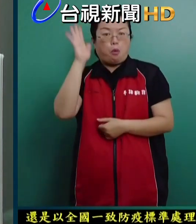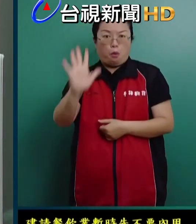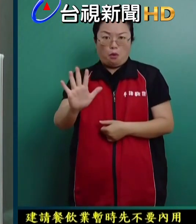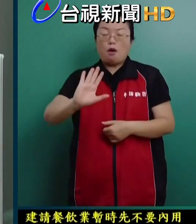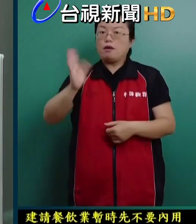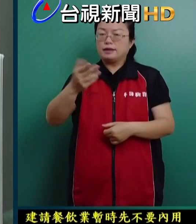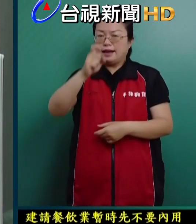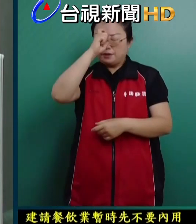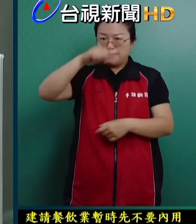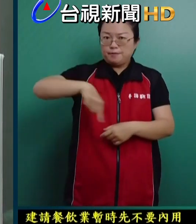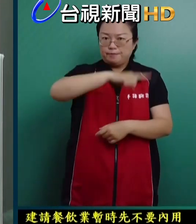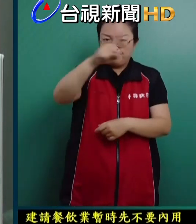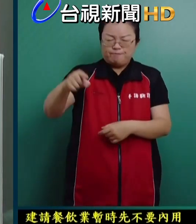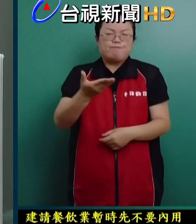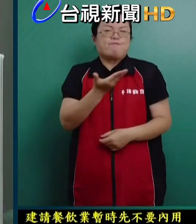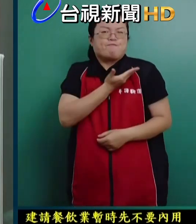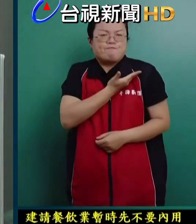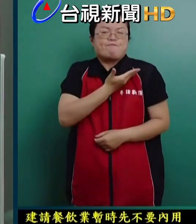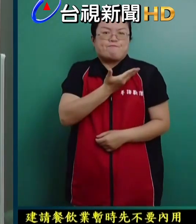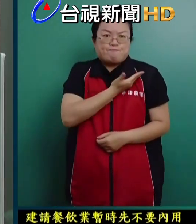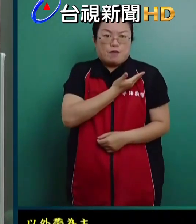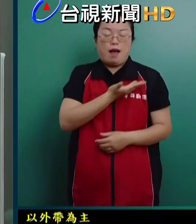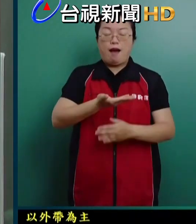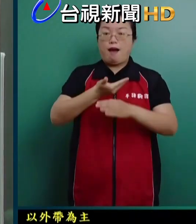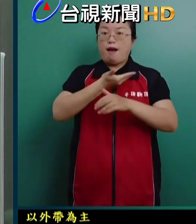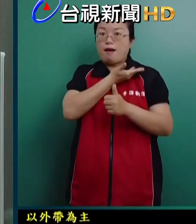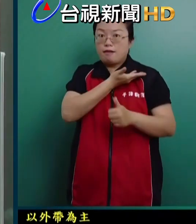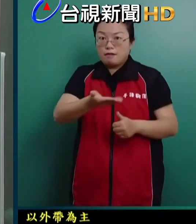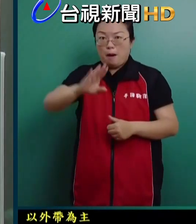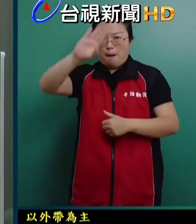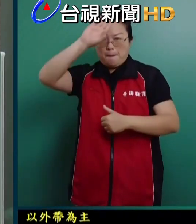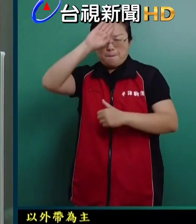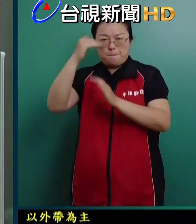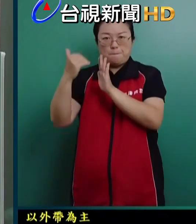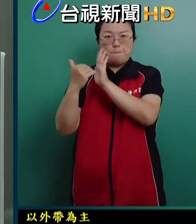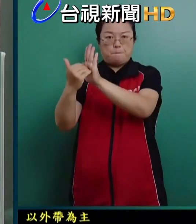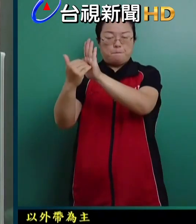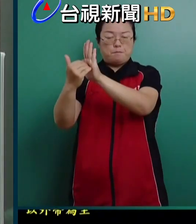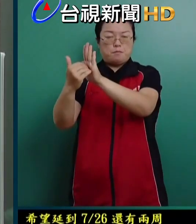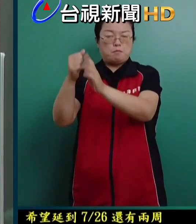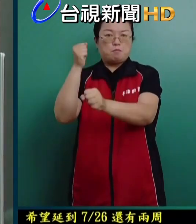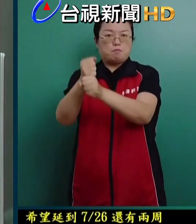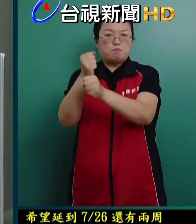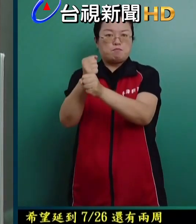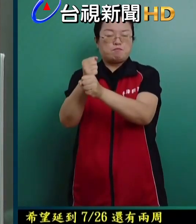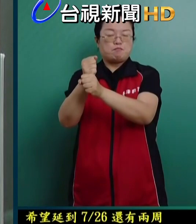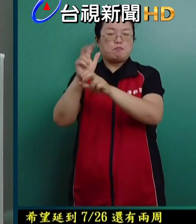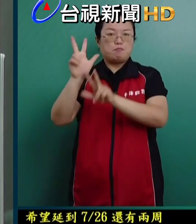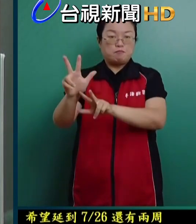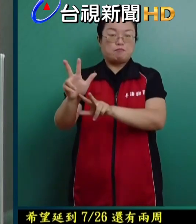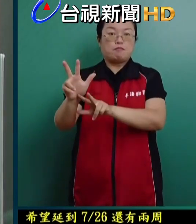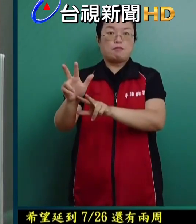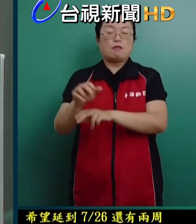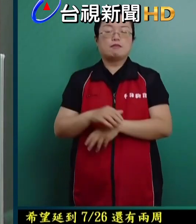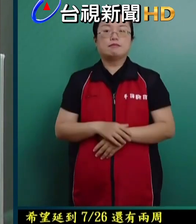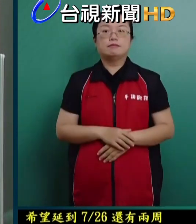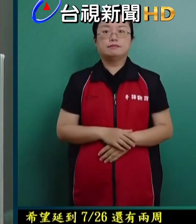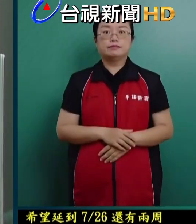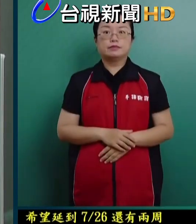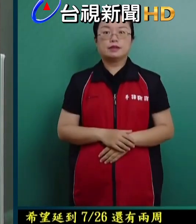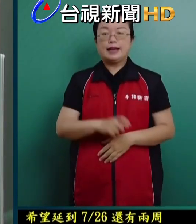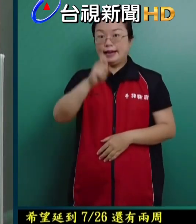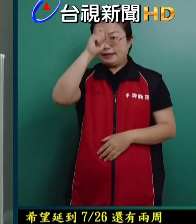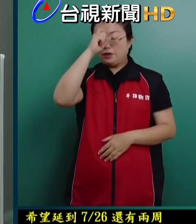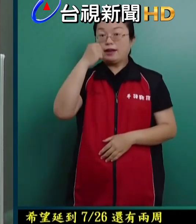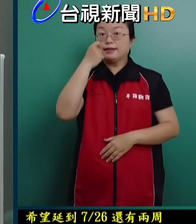下，让整个防疫能够落实。那也希望我们台南市齁的目前的那个确诊